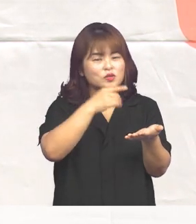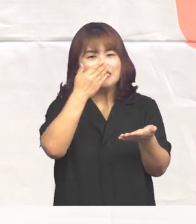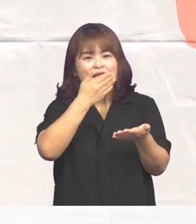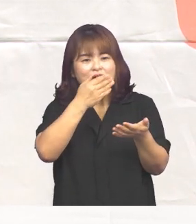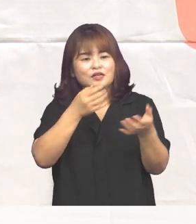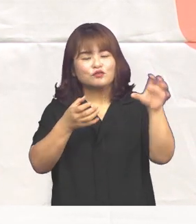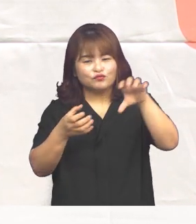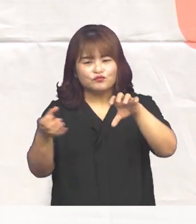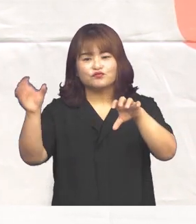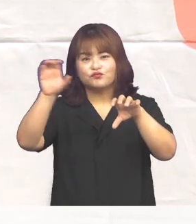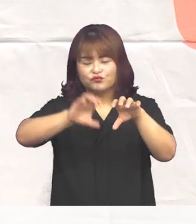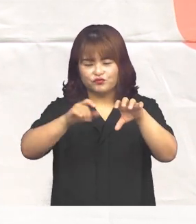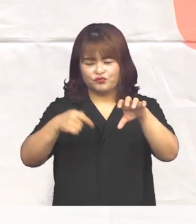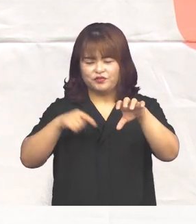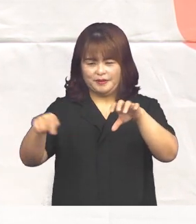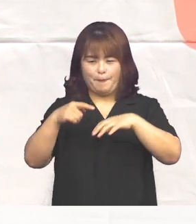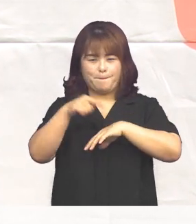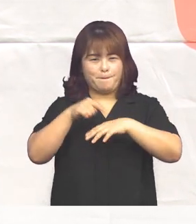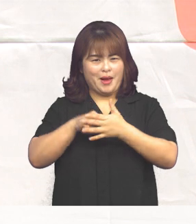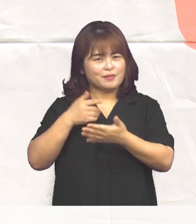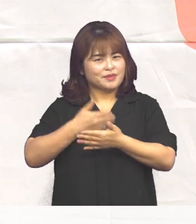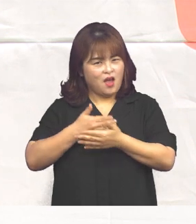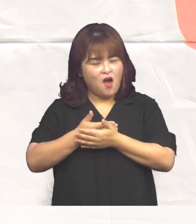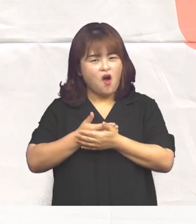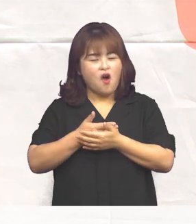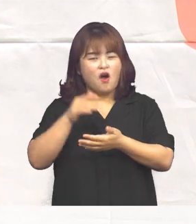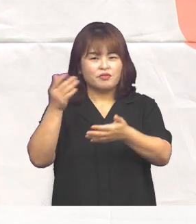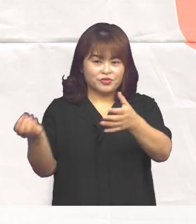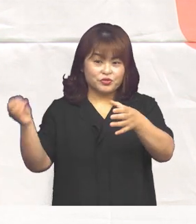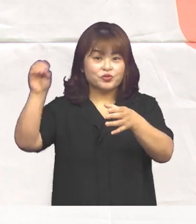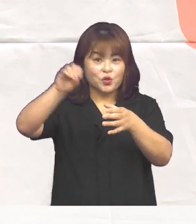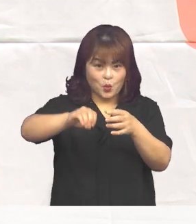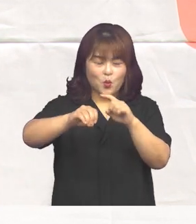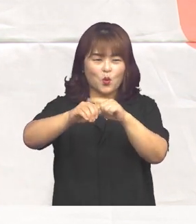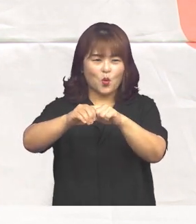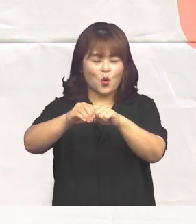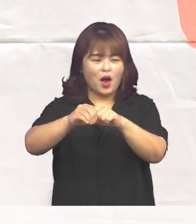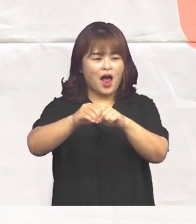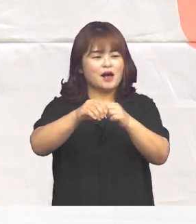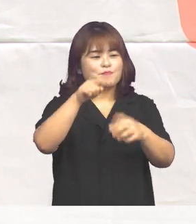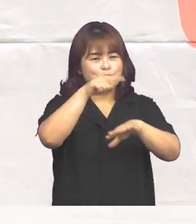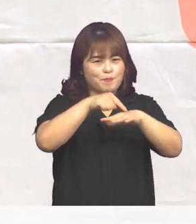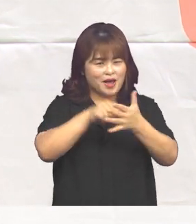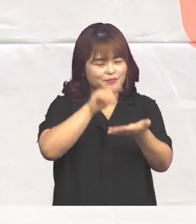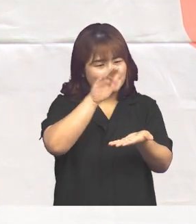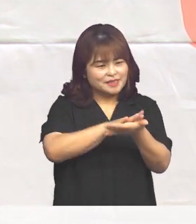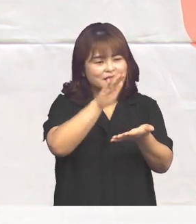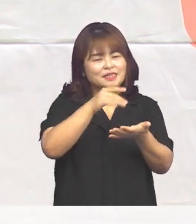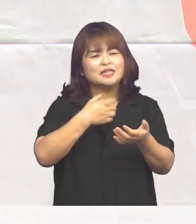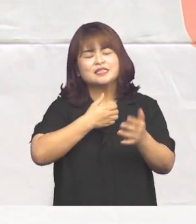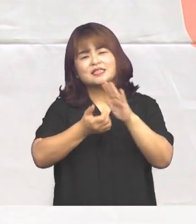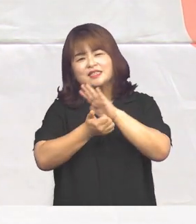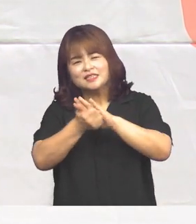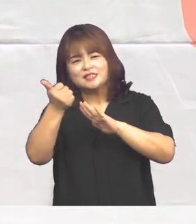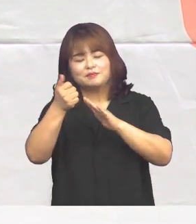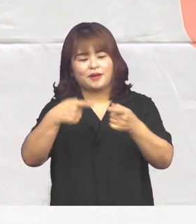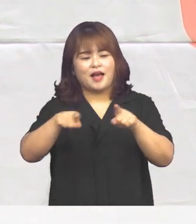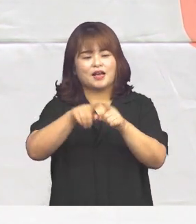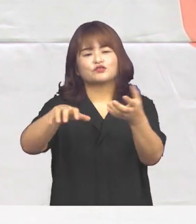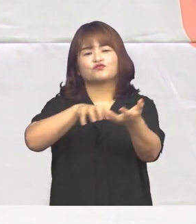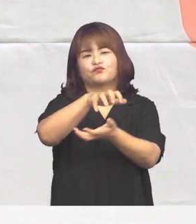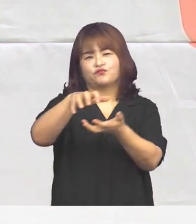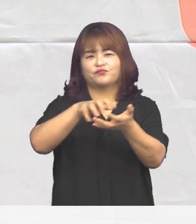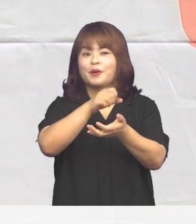설탕만이 아니라 우리들의 설레임, 열정 그리고 희망이 같이